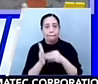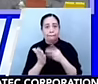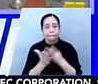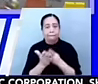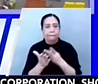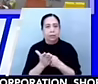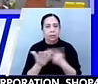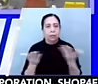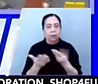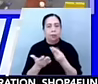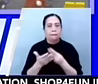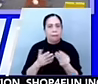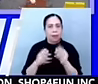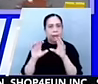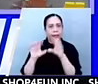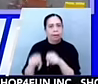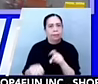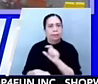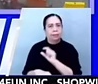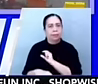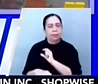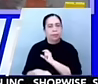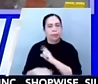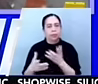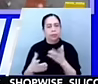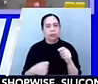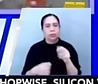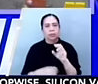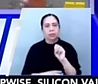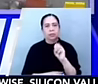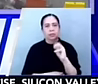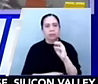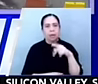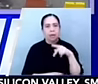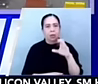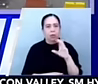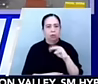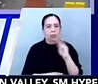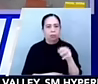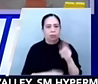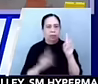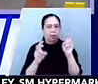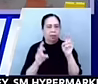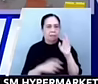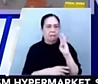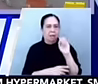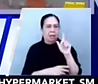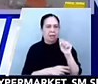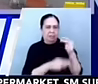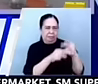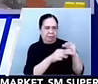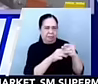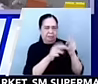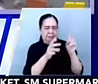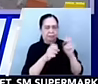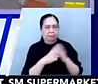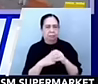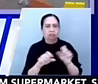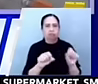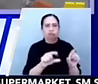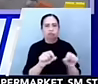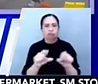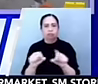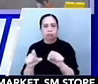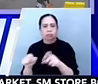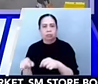operation ng pulisya sa Sampaloc, Maynila. Ang suspect na si Alias Bala, nagbebenta umano ng illegal na droga sa mga